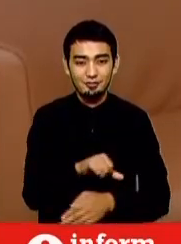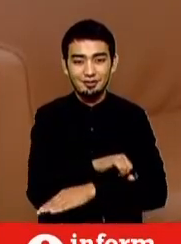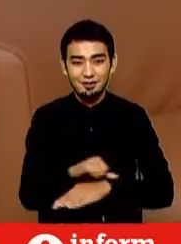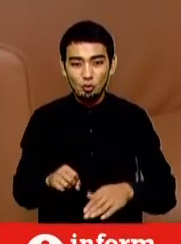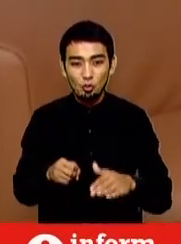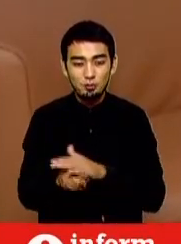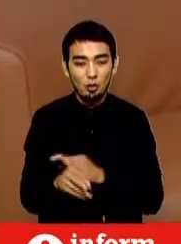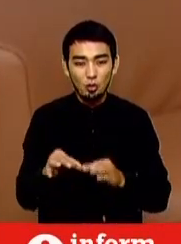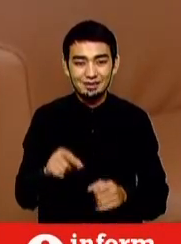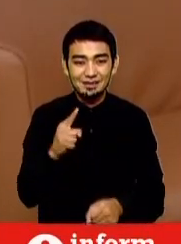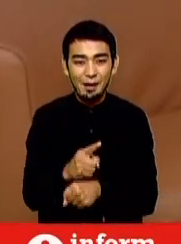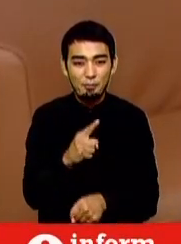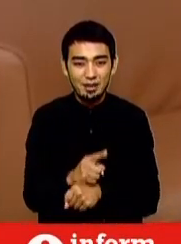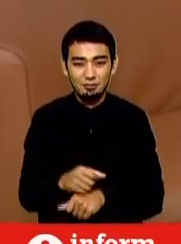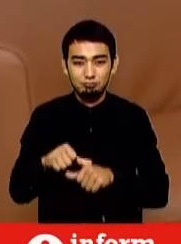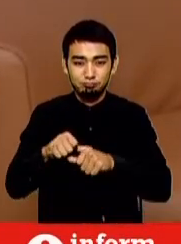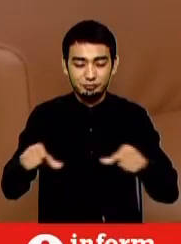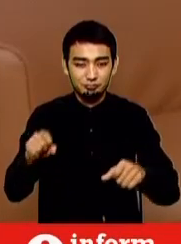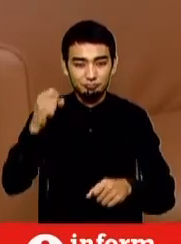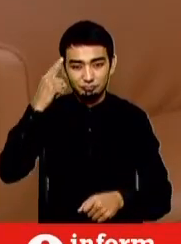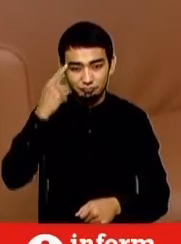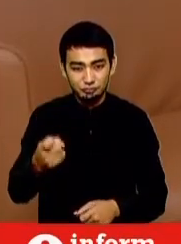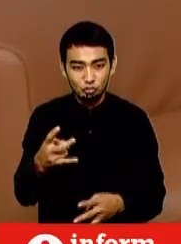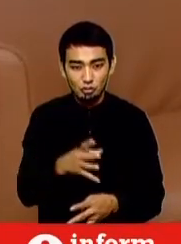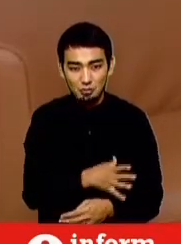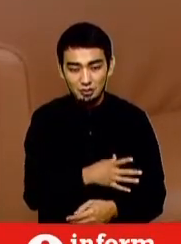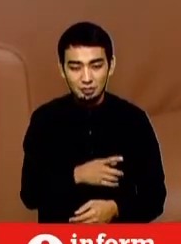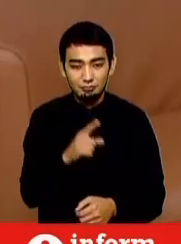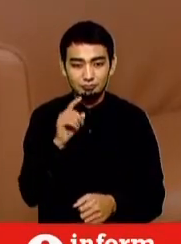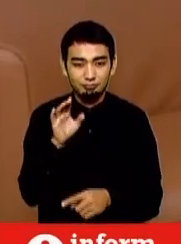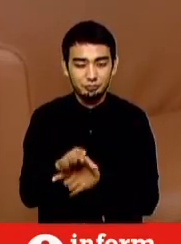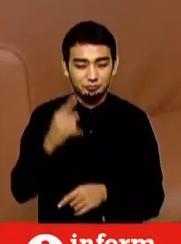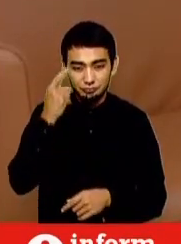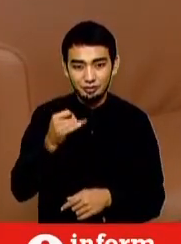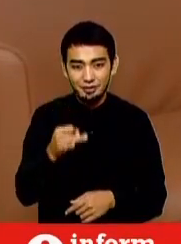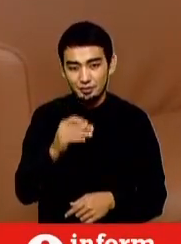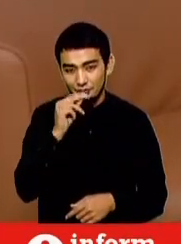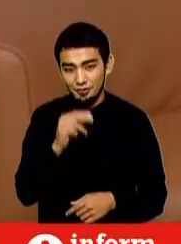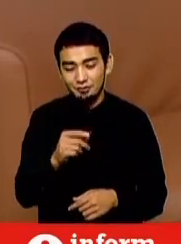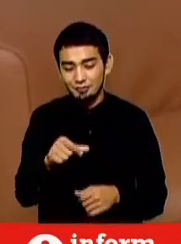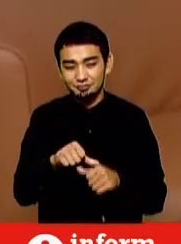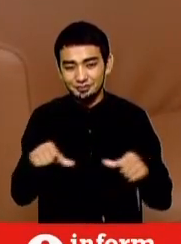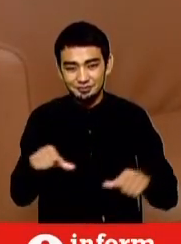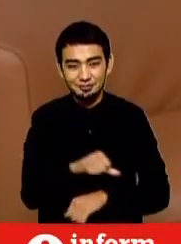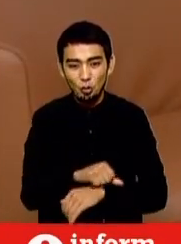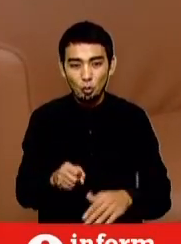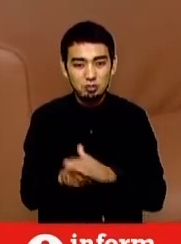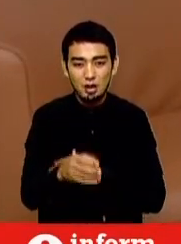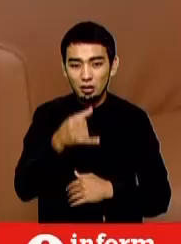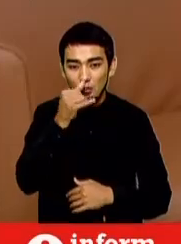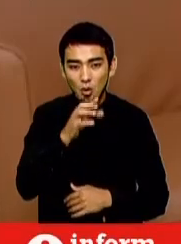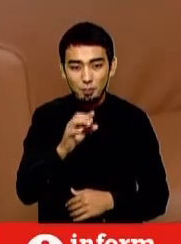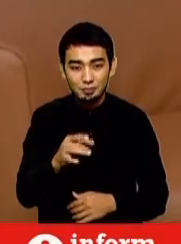өтуге тыйым салатын Беркут базасына тергеуші тыйым салу керек болған. Жаңағы ол тыйым электронды түрде салынады,